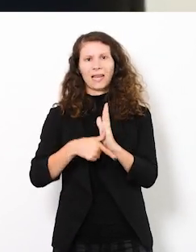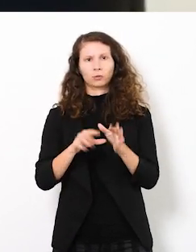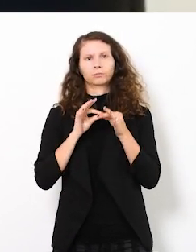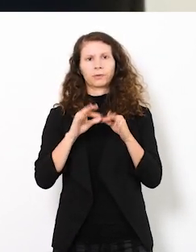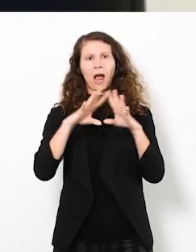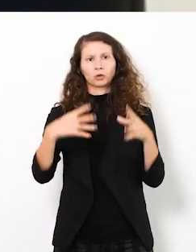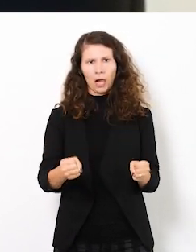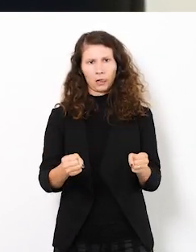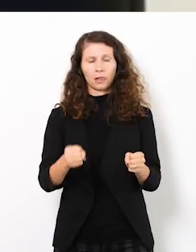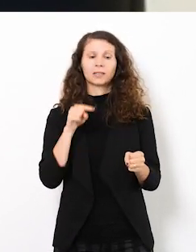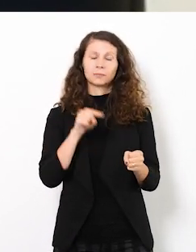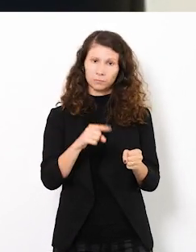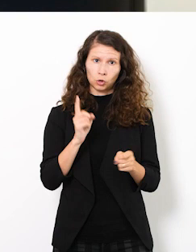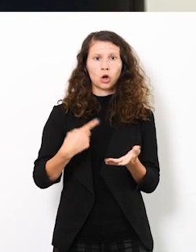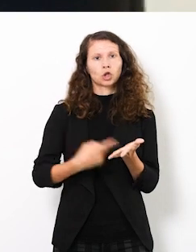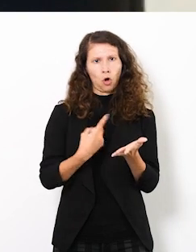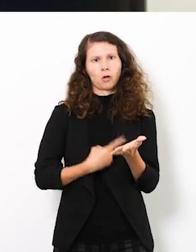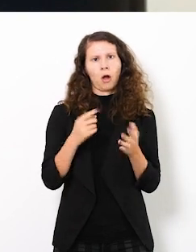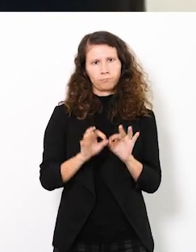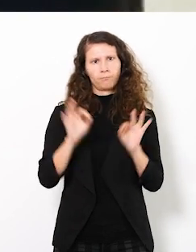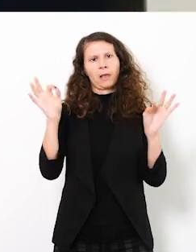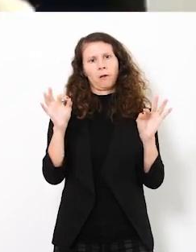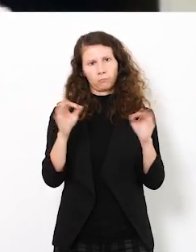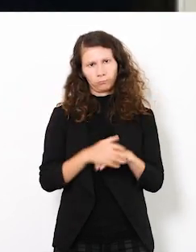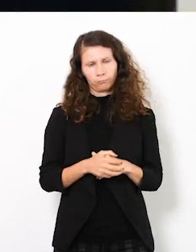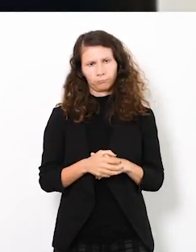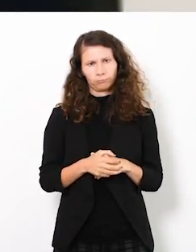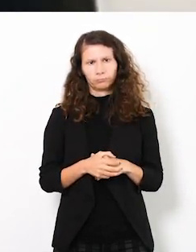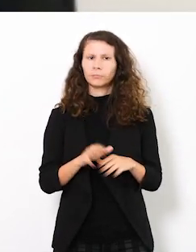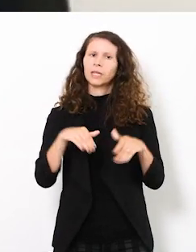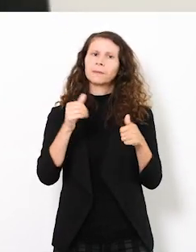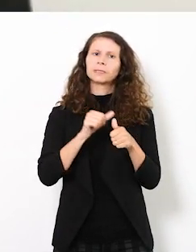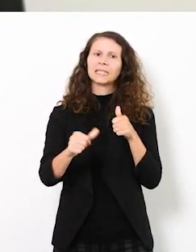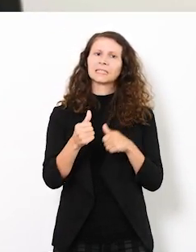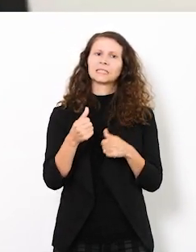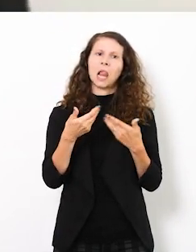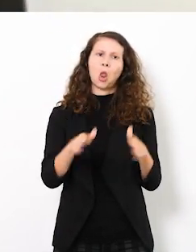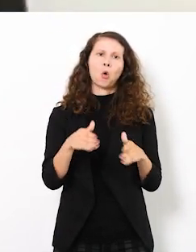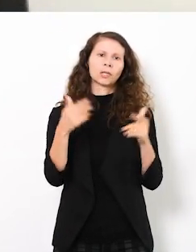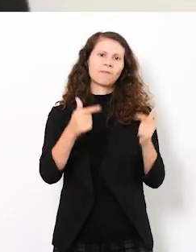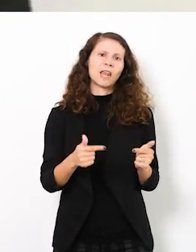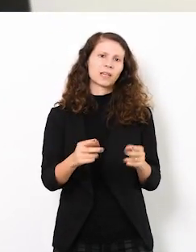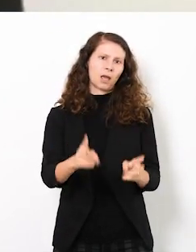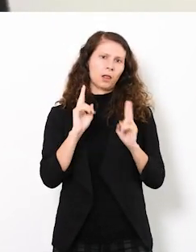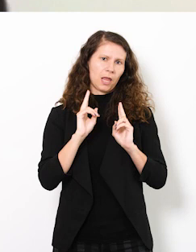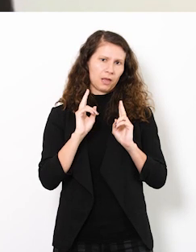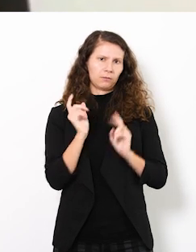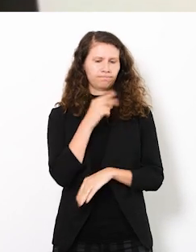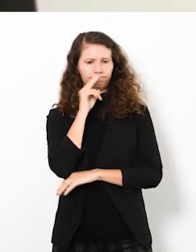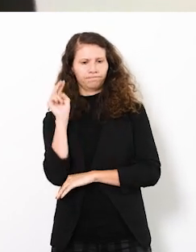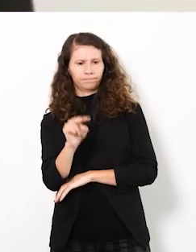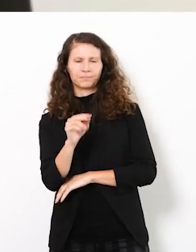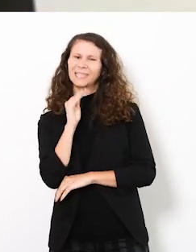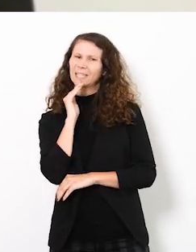Haushalt steuerlich verbessert werden. Es gibt ja dieses zinslose Pflegedarlehen. Das hat sich aus unserer Sicht nicht